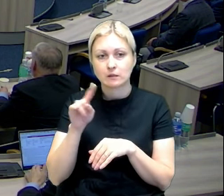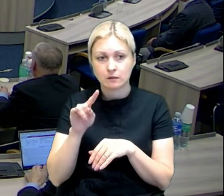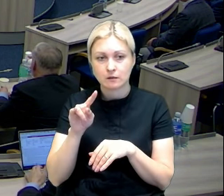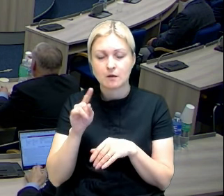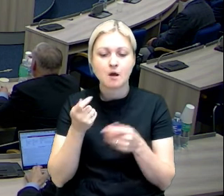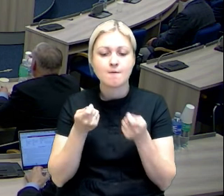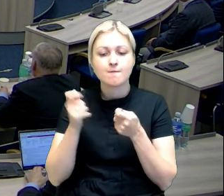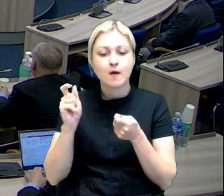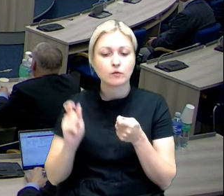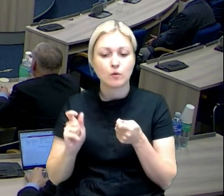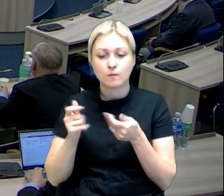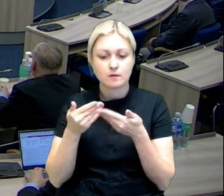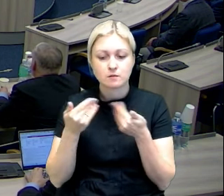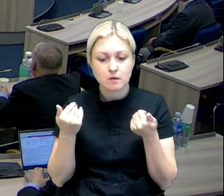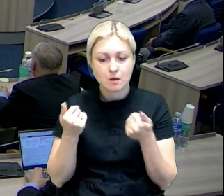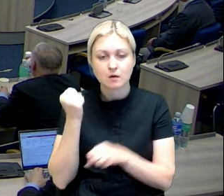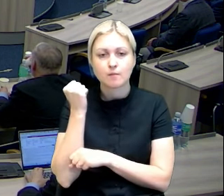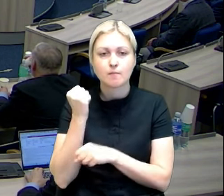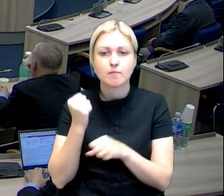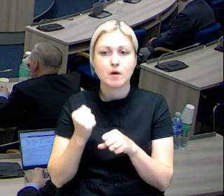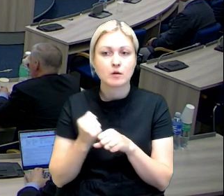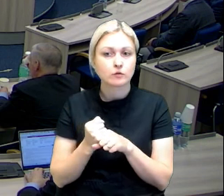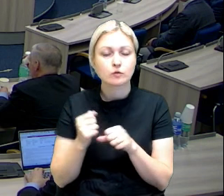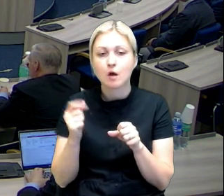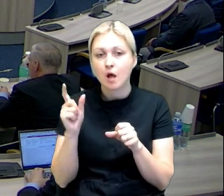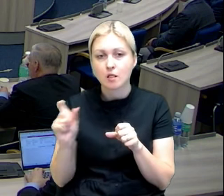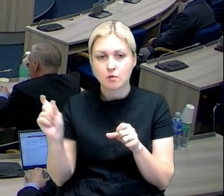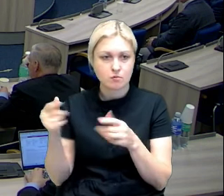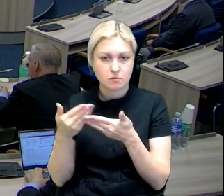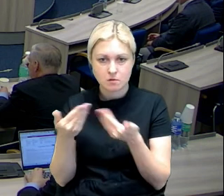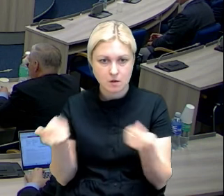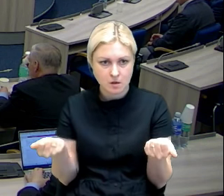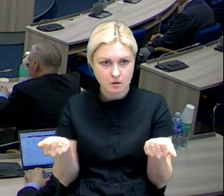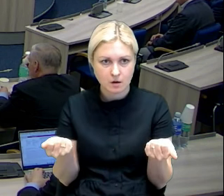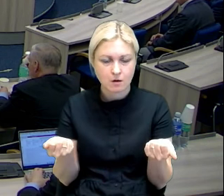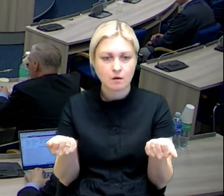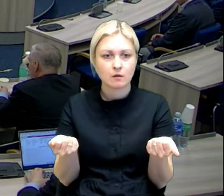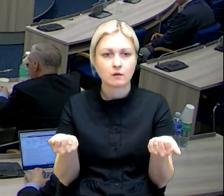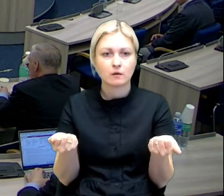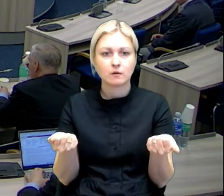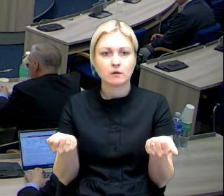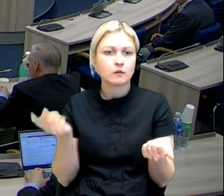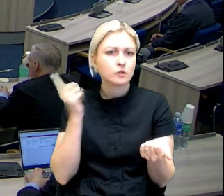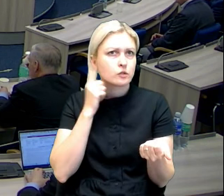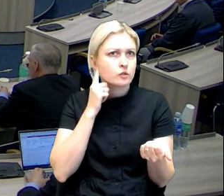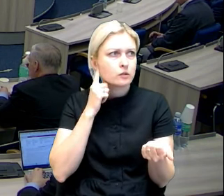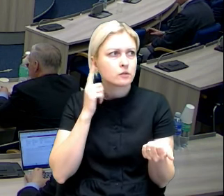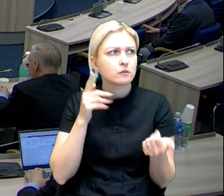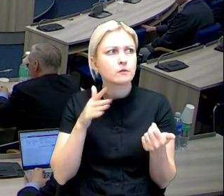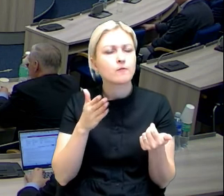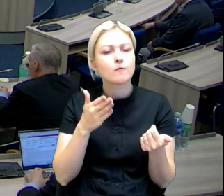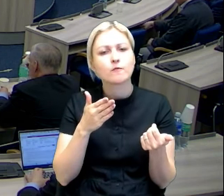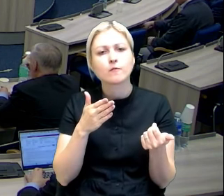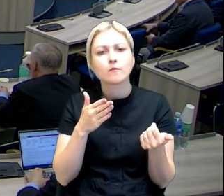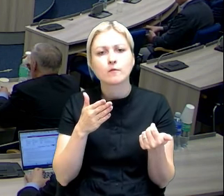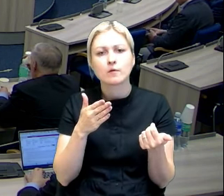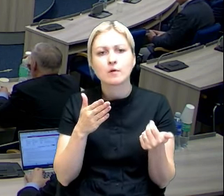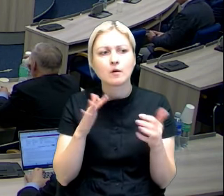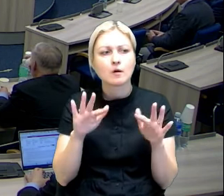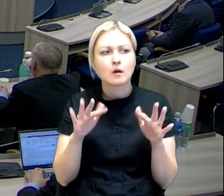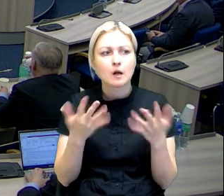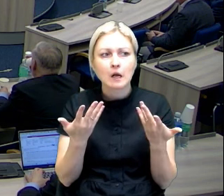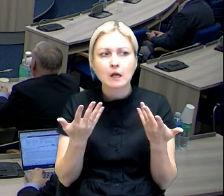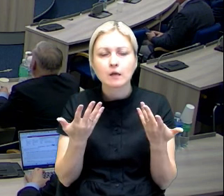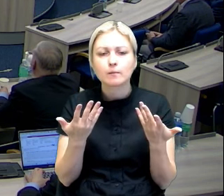personalo beveik kaip ir nėra a norėtųsi išgirsti kokie veiksmai susiję su keps įgyvendinimu buvo